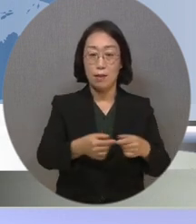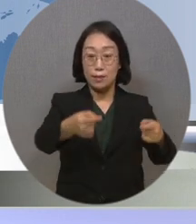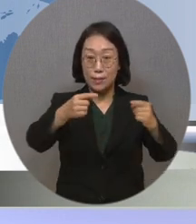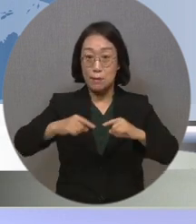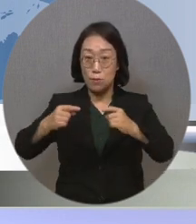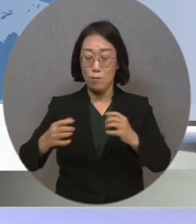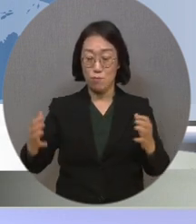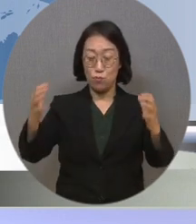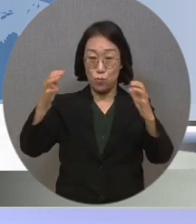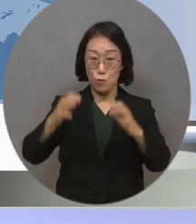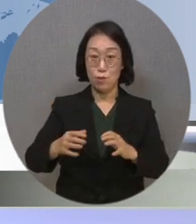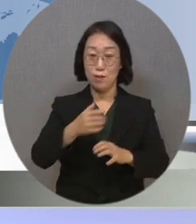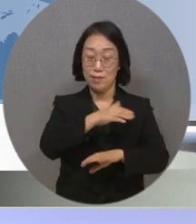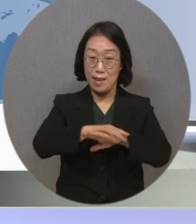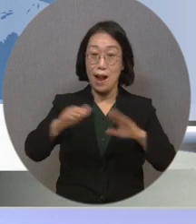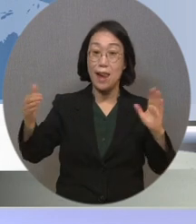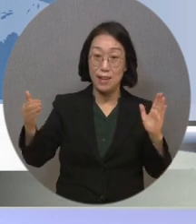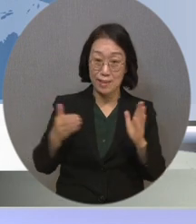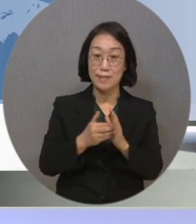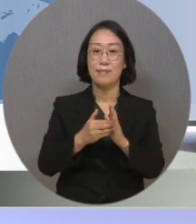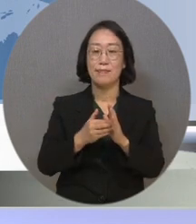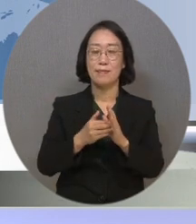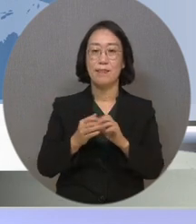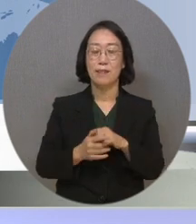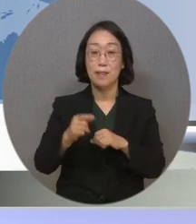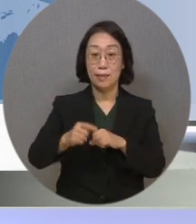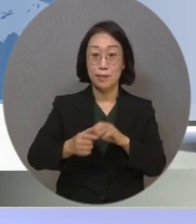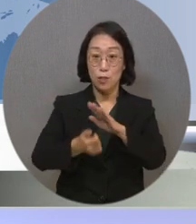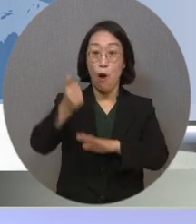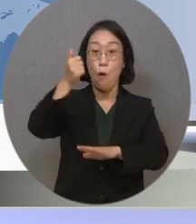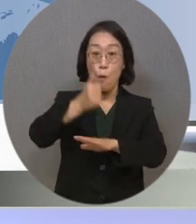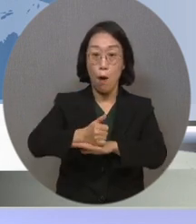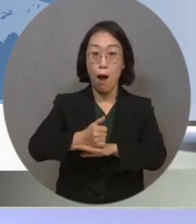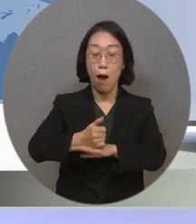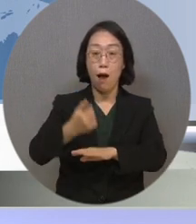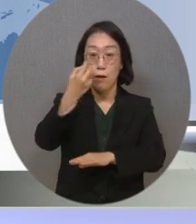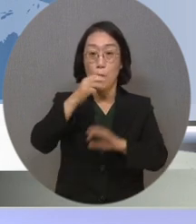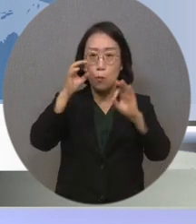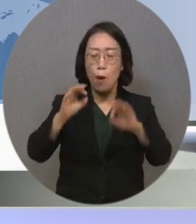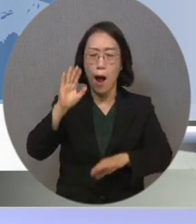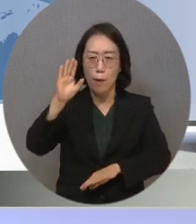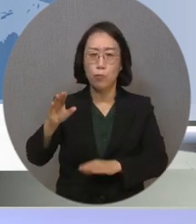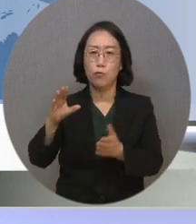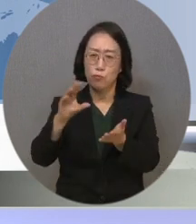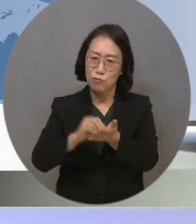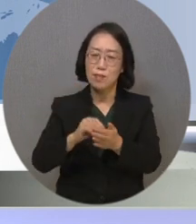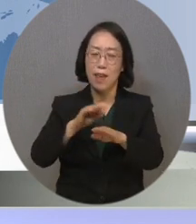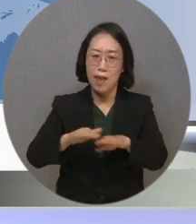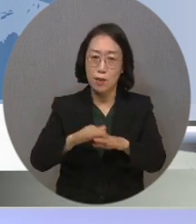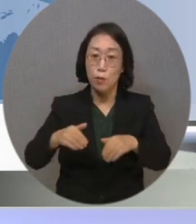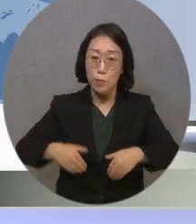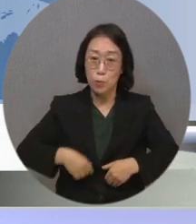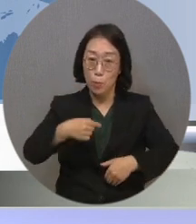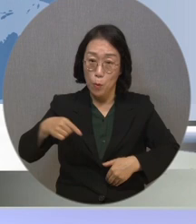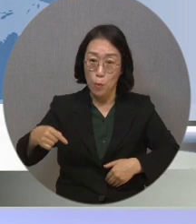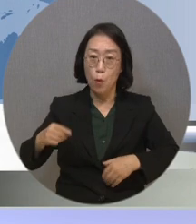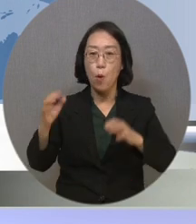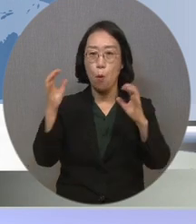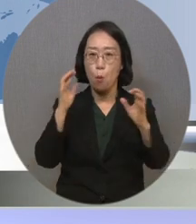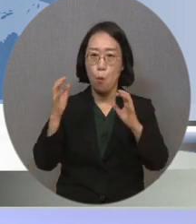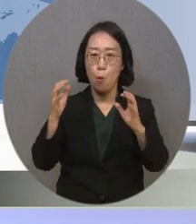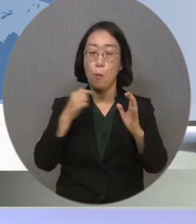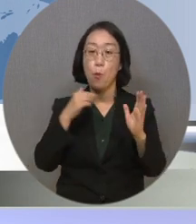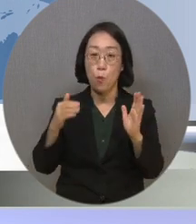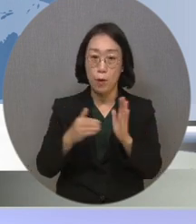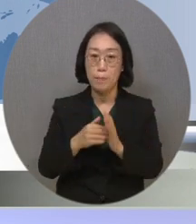참여하며 성황리에 막을 내렸죠. 그 성과를 확인하고 앞으로의 과제를 제시하는 자리가 마련됐는데요.